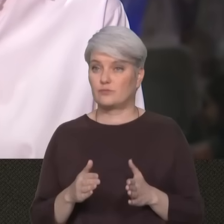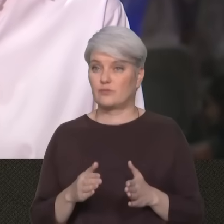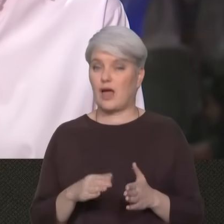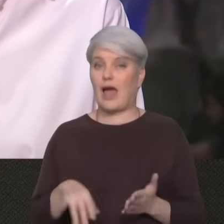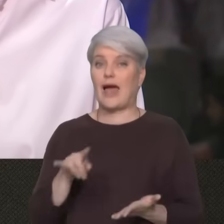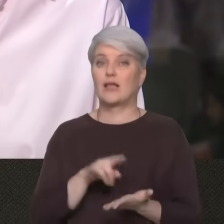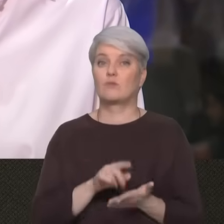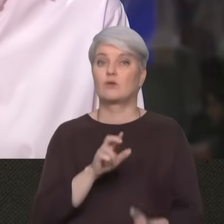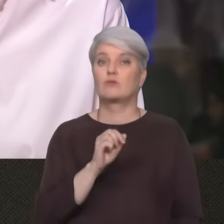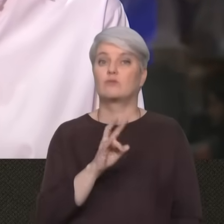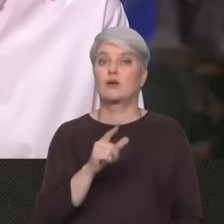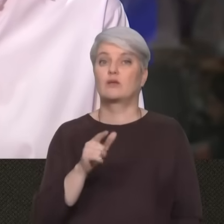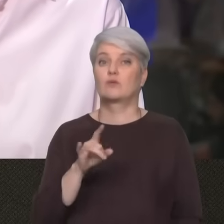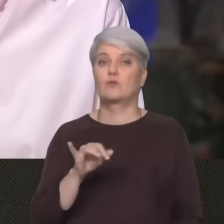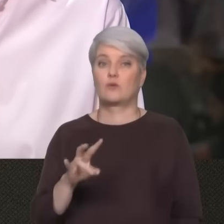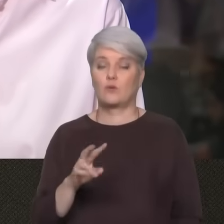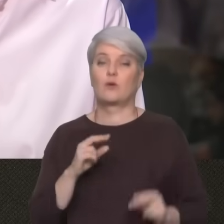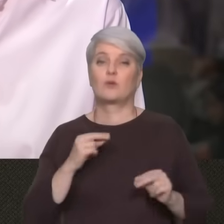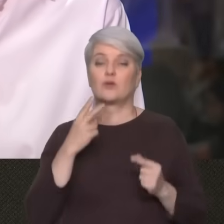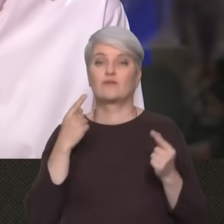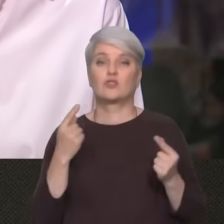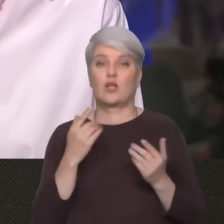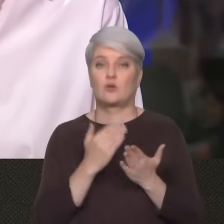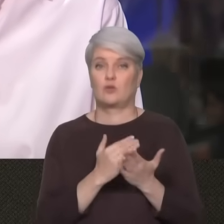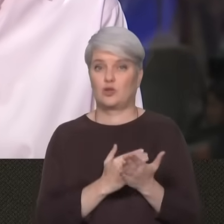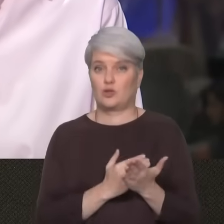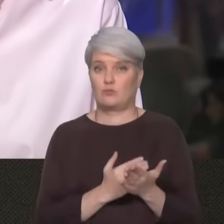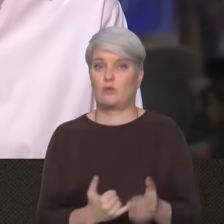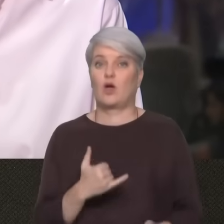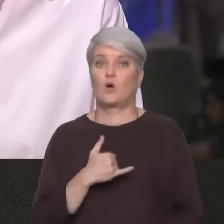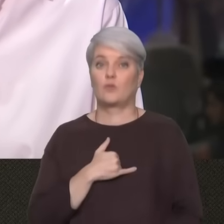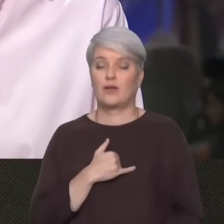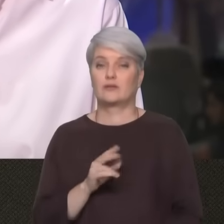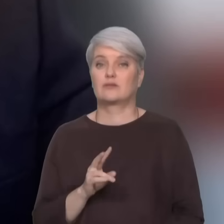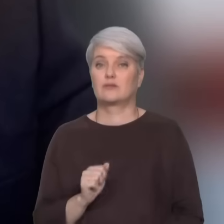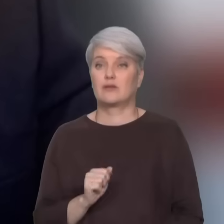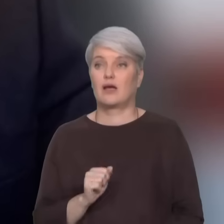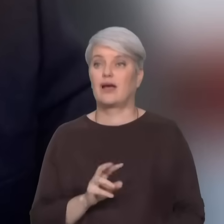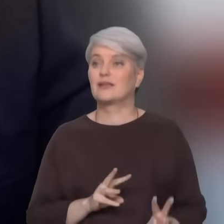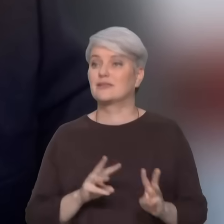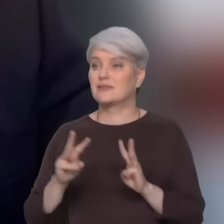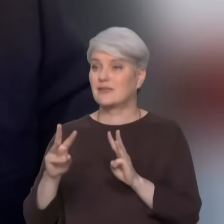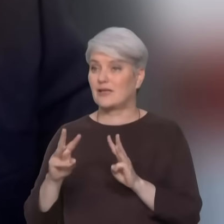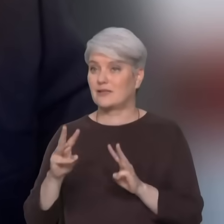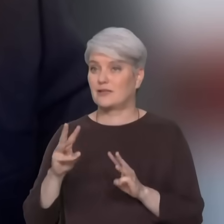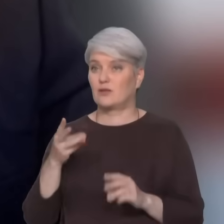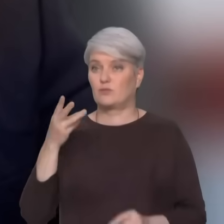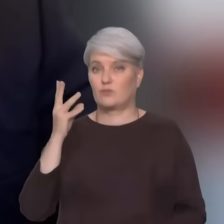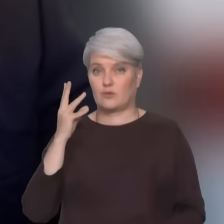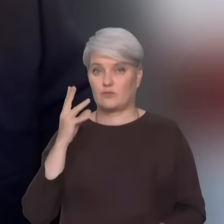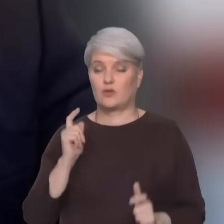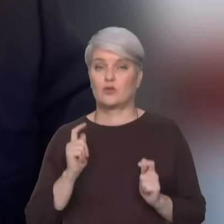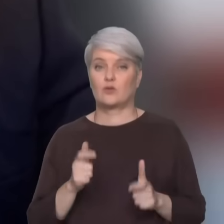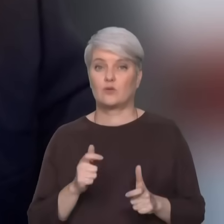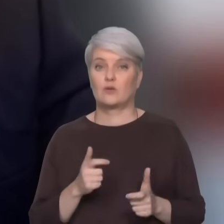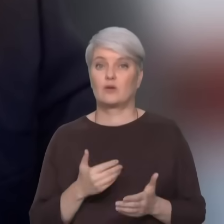Аеропорт Бен-Гуріон працює в штатному режимі. У нас на сайті посольства